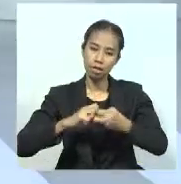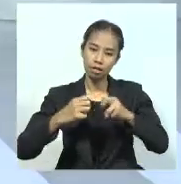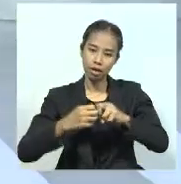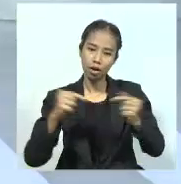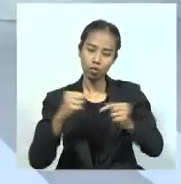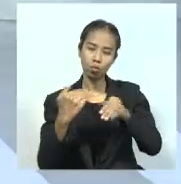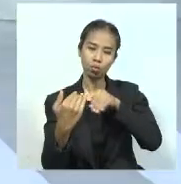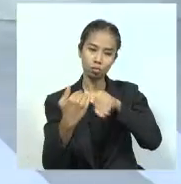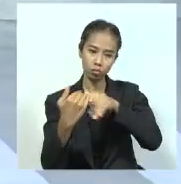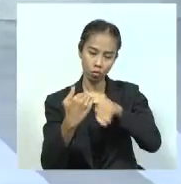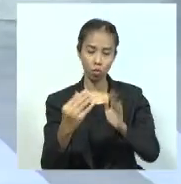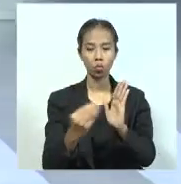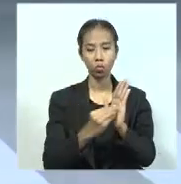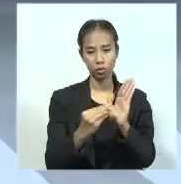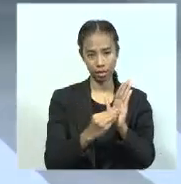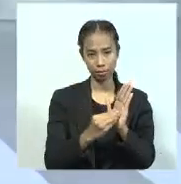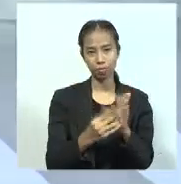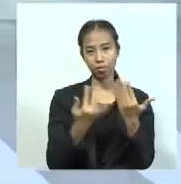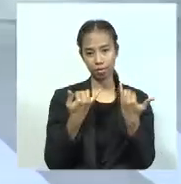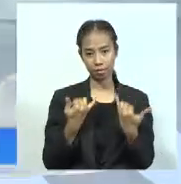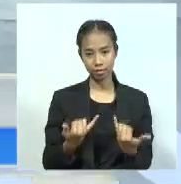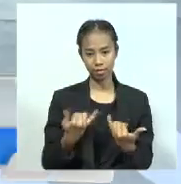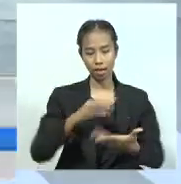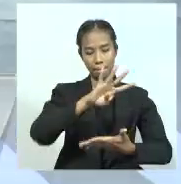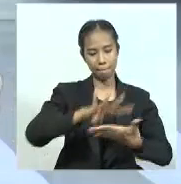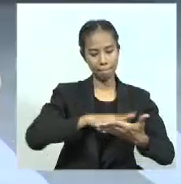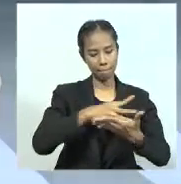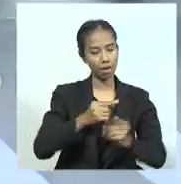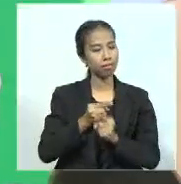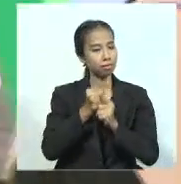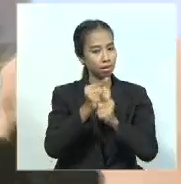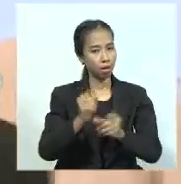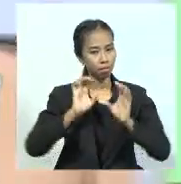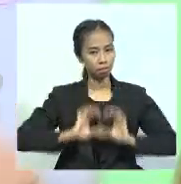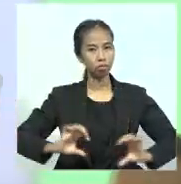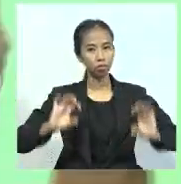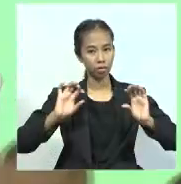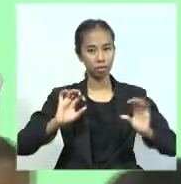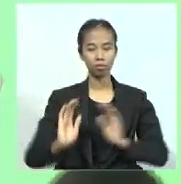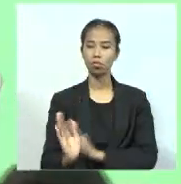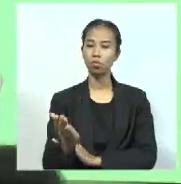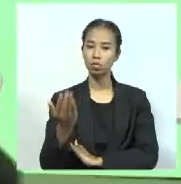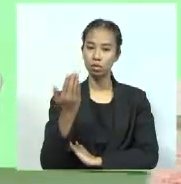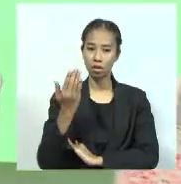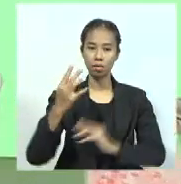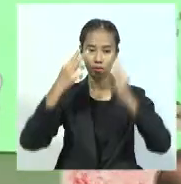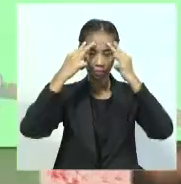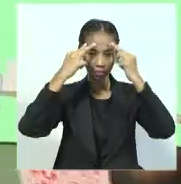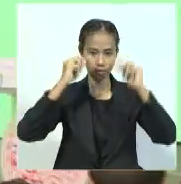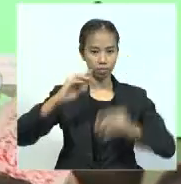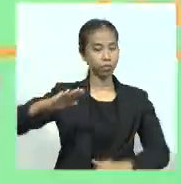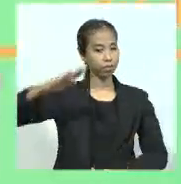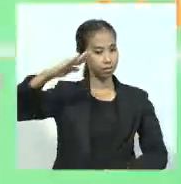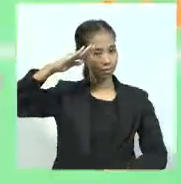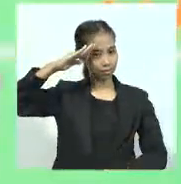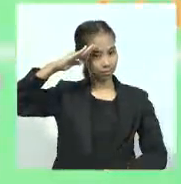การจราจรในพื้นที่กรุงเทพมหานครและปริมณฑลซึ่งเป็นไปตามนโยบายของรัฐบาลครับในช่วงเช้าที่ผ่านมาพลเอกประยุทธ์จันทร์โอช